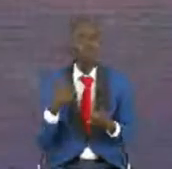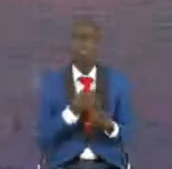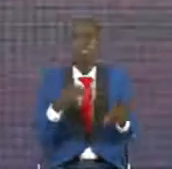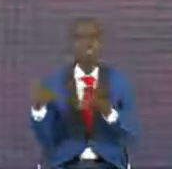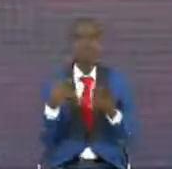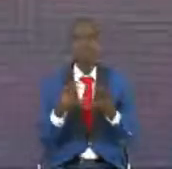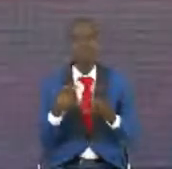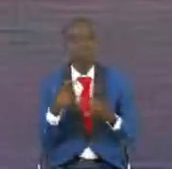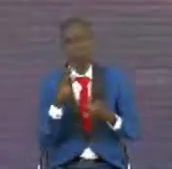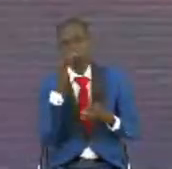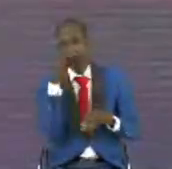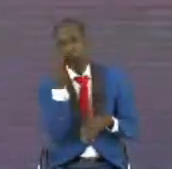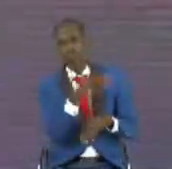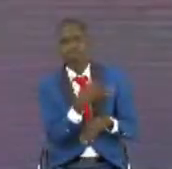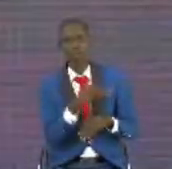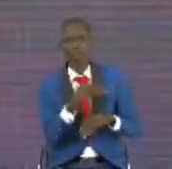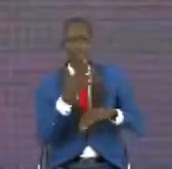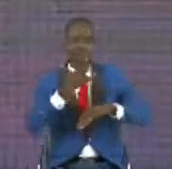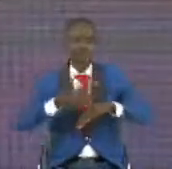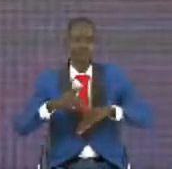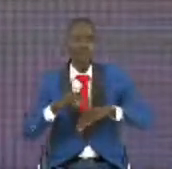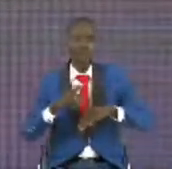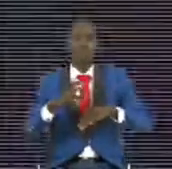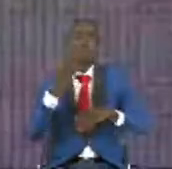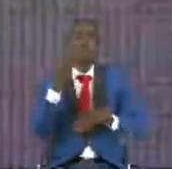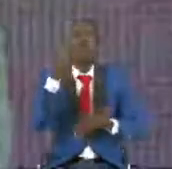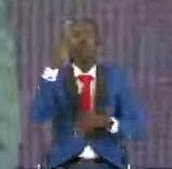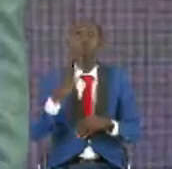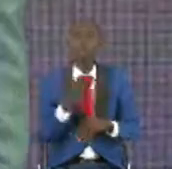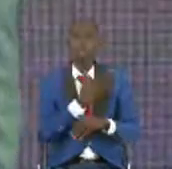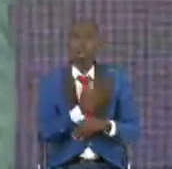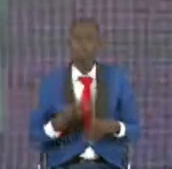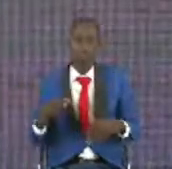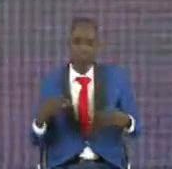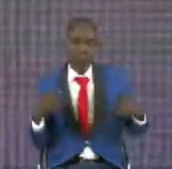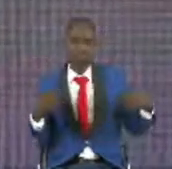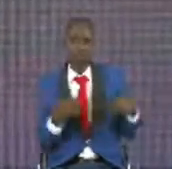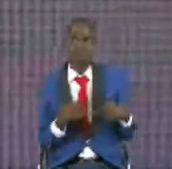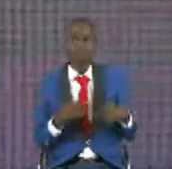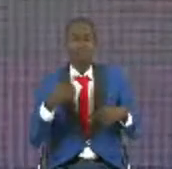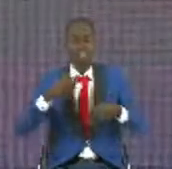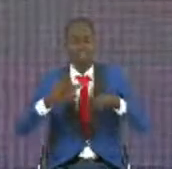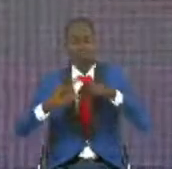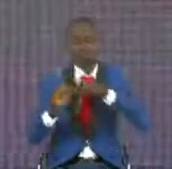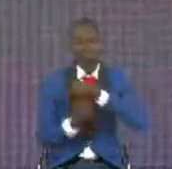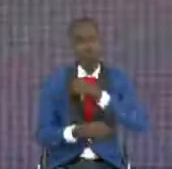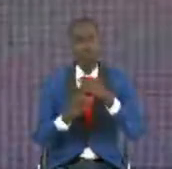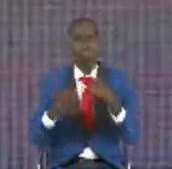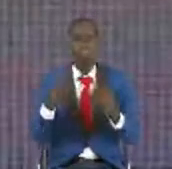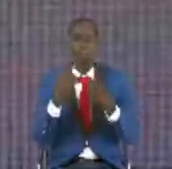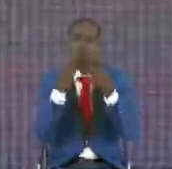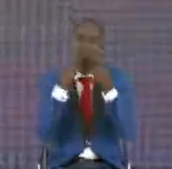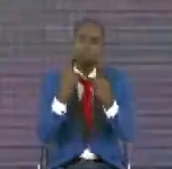Et nous l'avons considéré comme puni, frappé de Dieu et humilié. Ils l'ont frappé, ils l'ont puni, ils